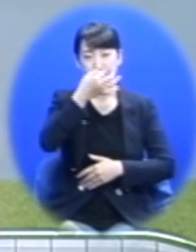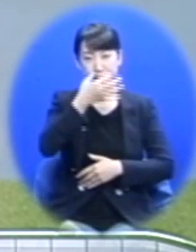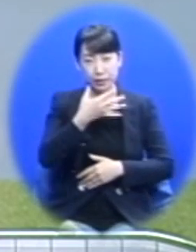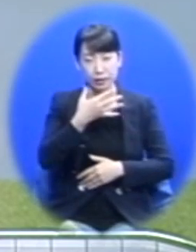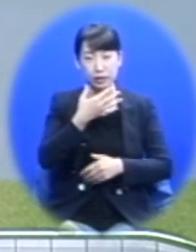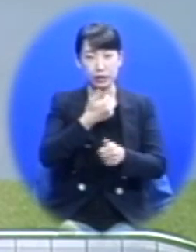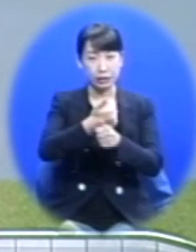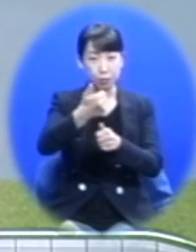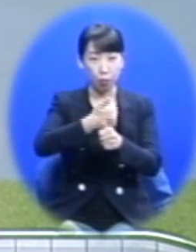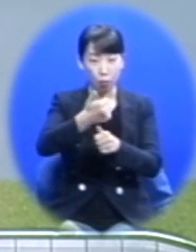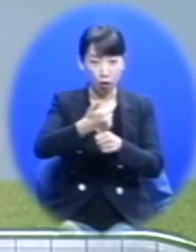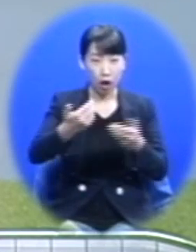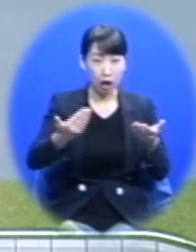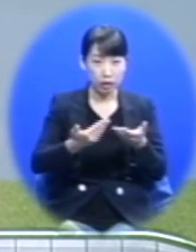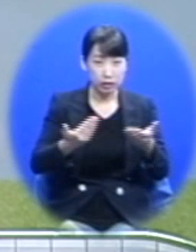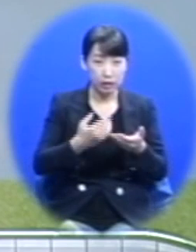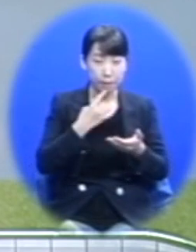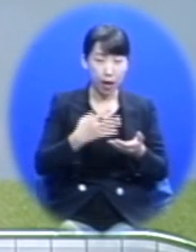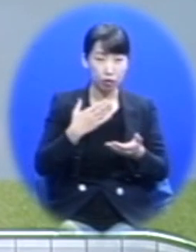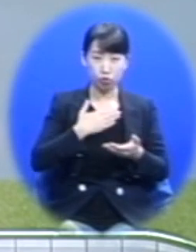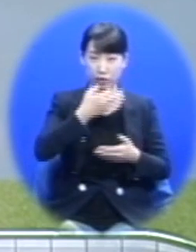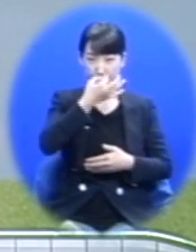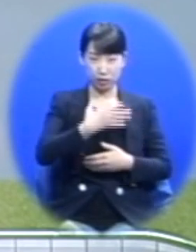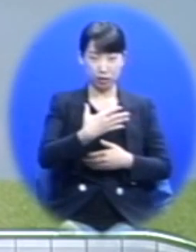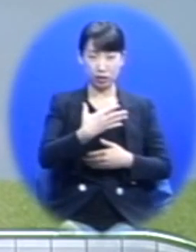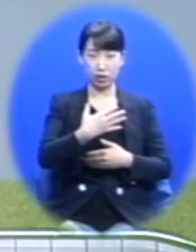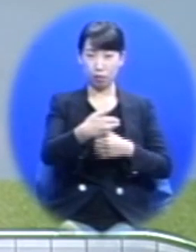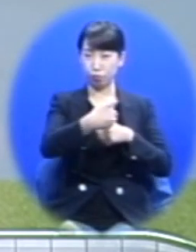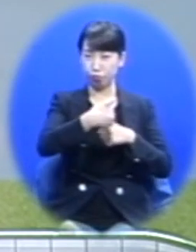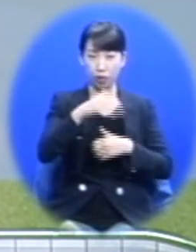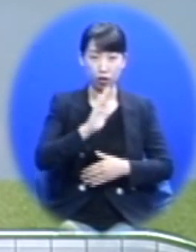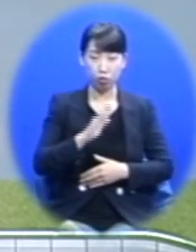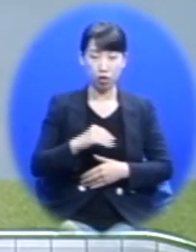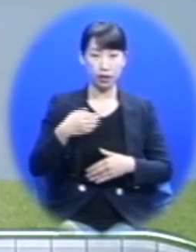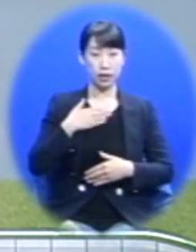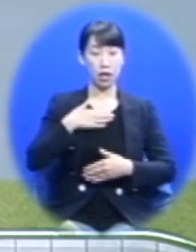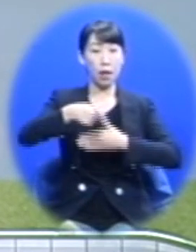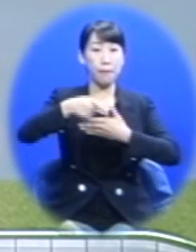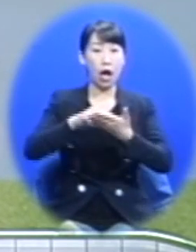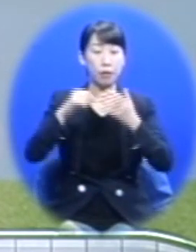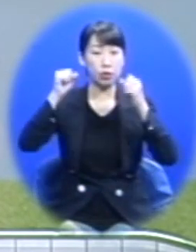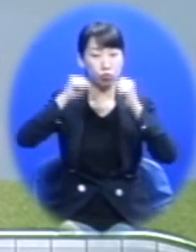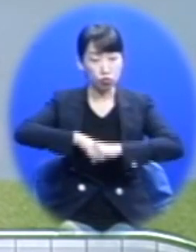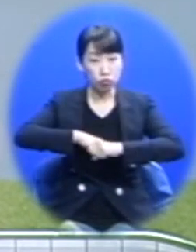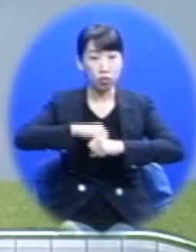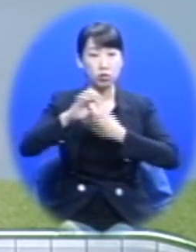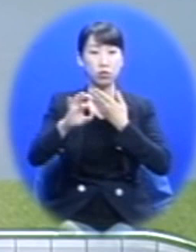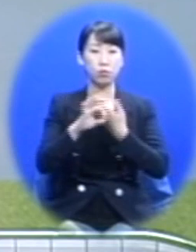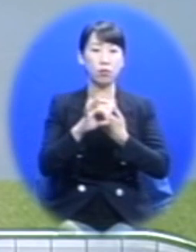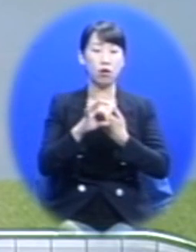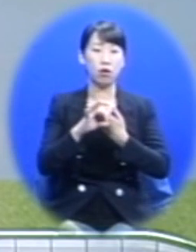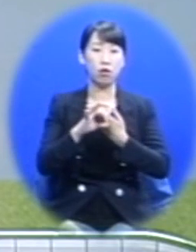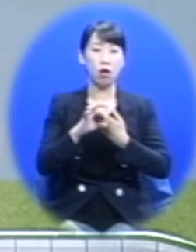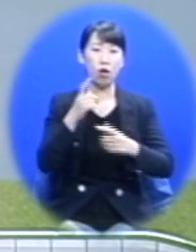될 일들만 우리를 힘들게 하는 게 아닙니다. 마음이 무너져 버리면 그러면 훨씬 더 큰